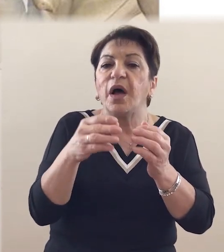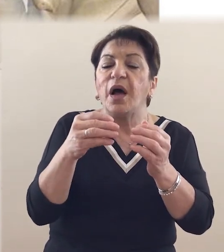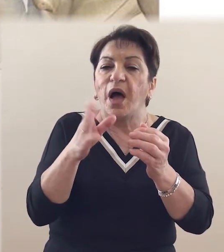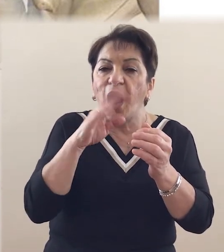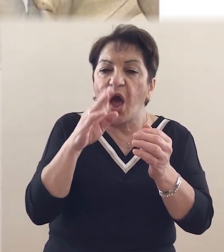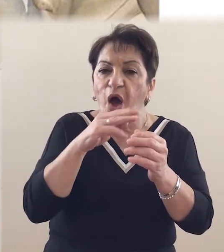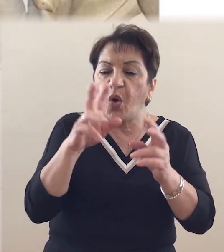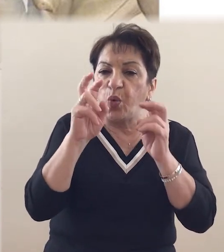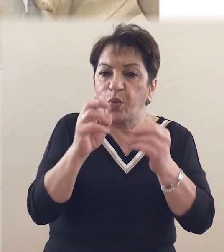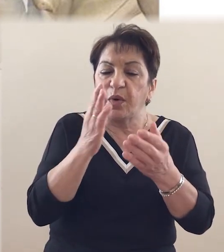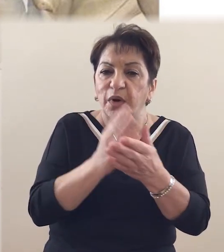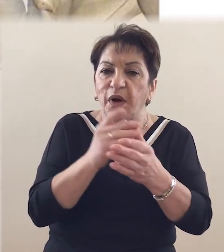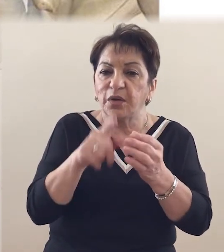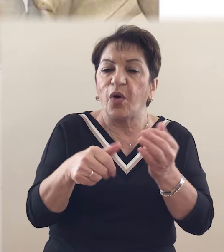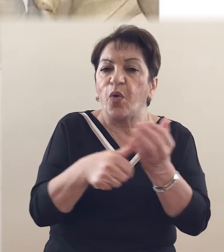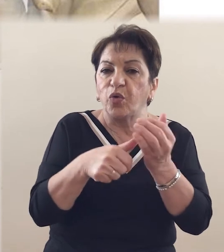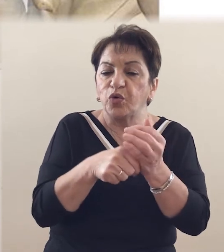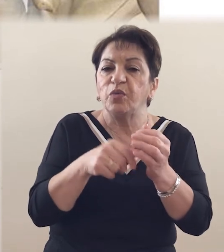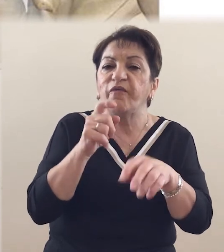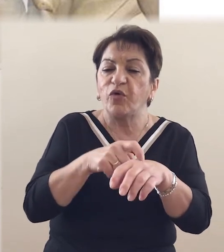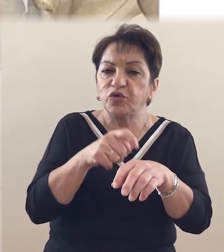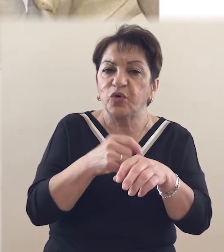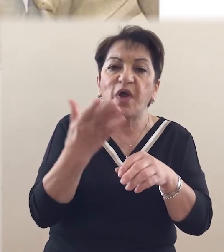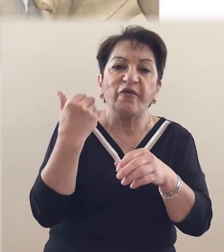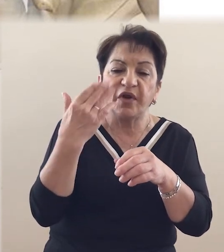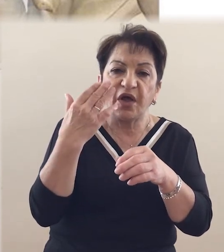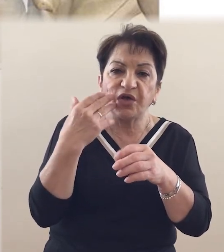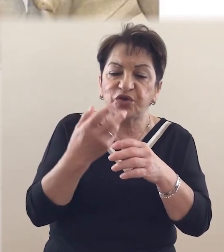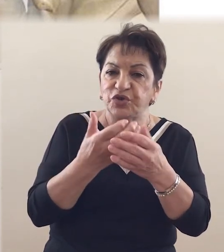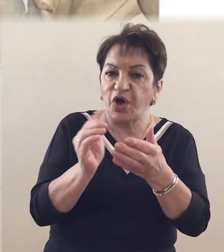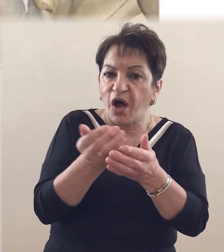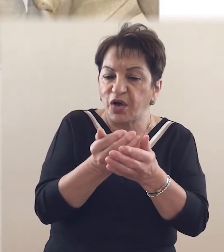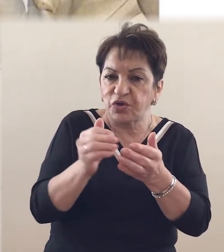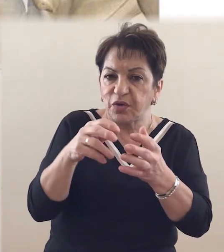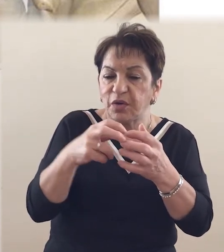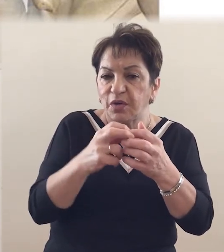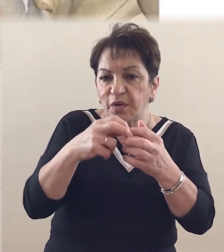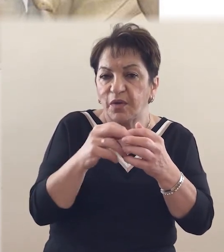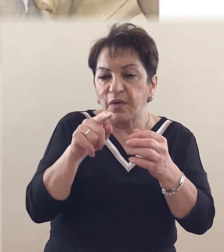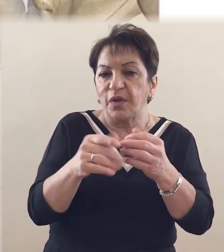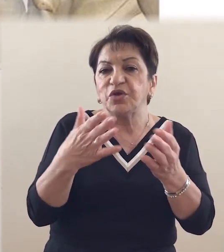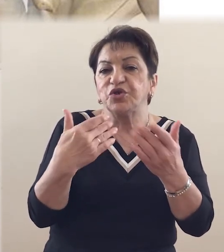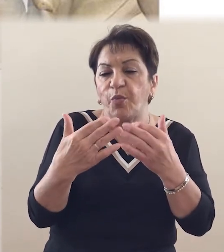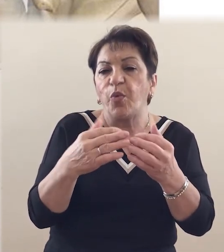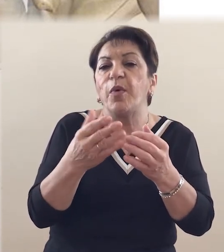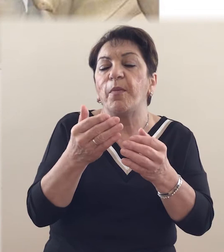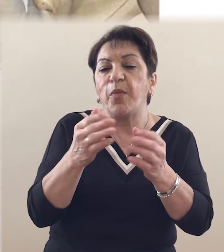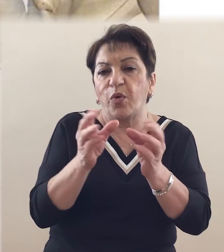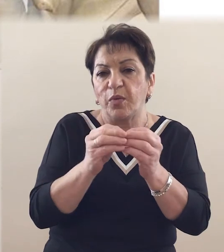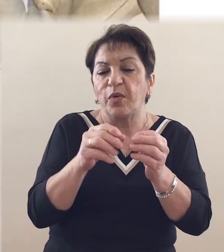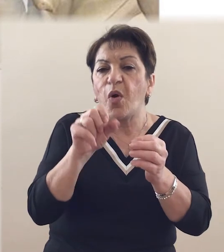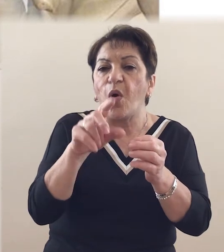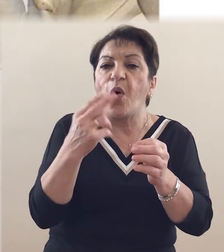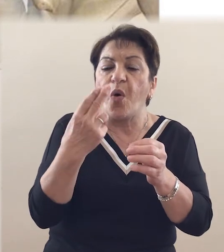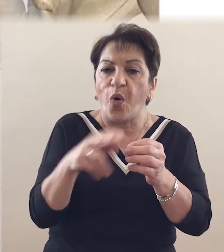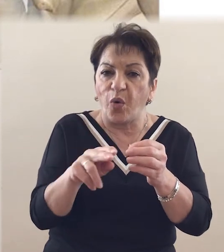հոդային հեղուկ, որն օգնում է ոսկրերին ավելի հեշտ շարժվելու եւ փոքրացնում է նրանց միջև շփումը։ Հոդը